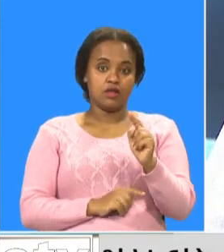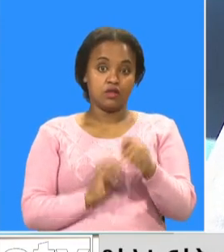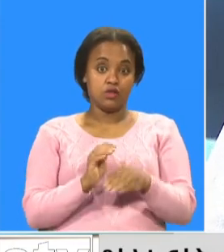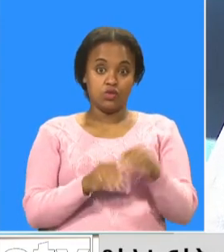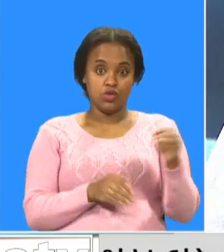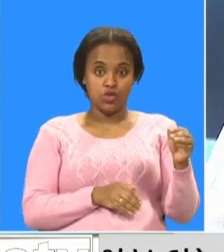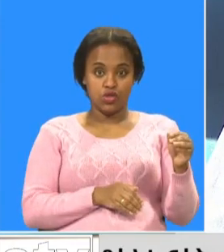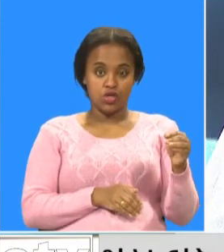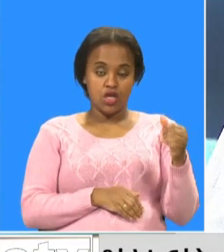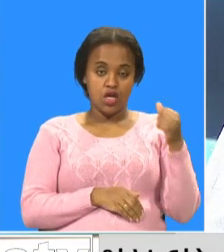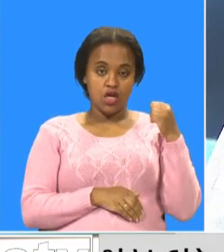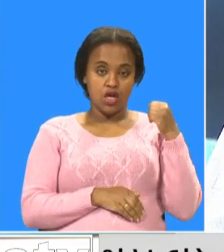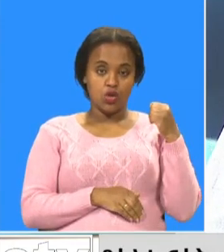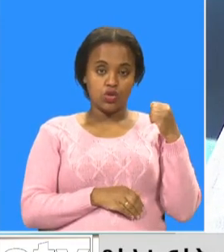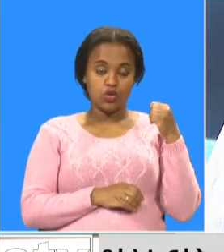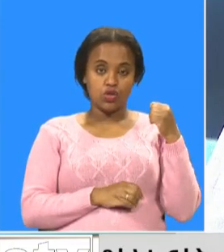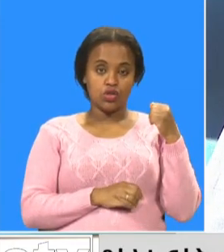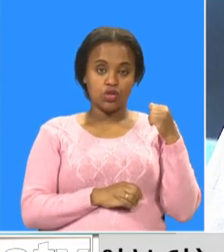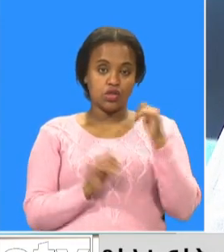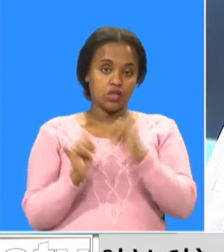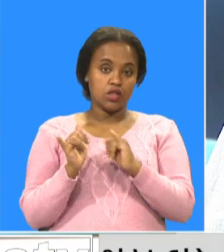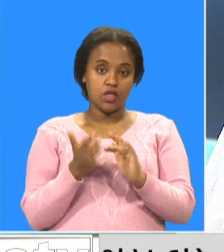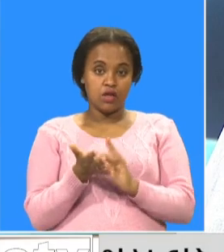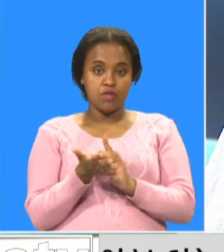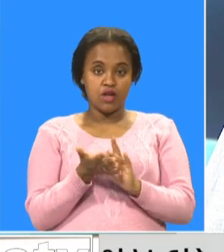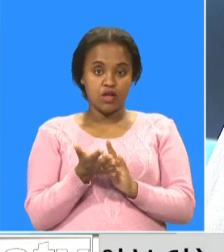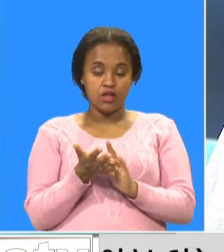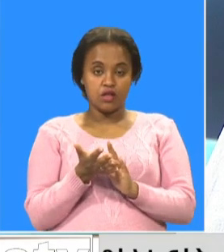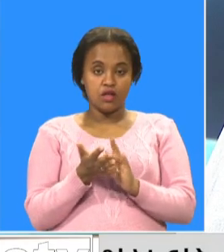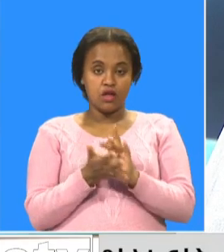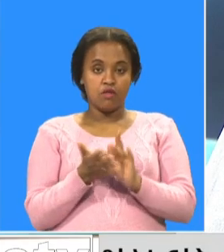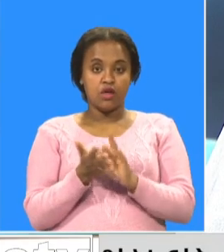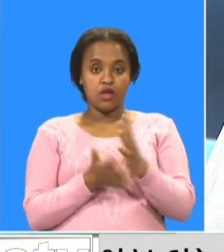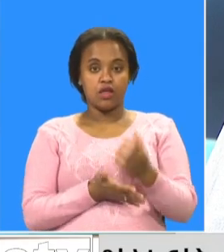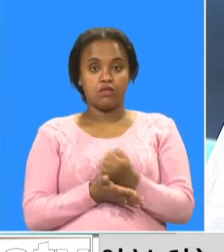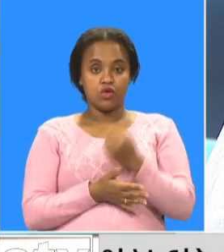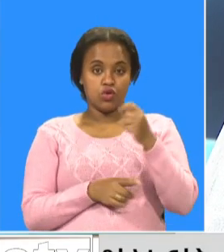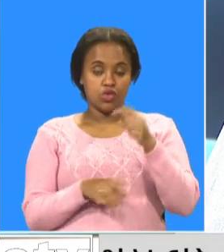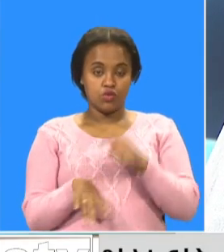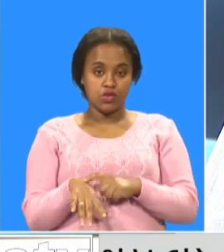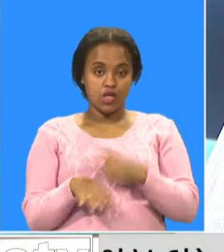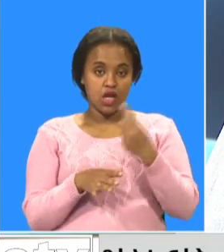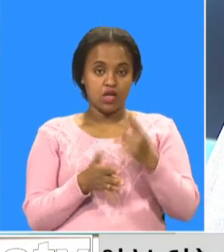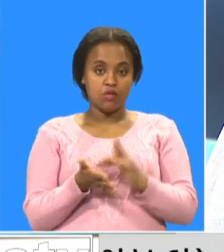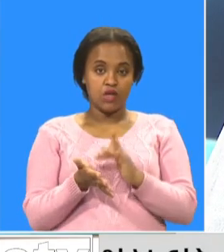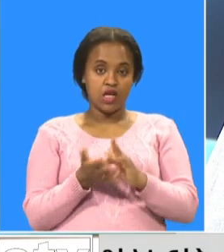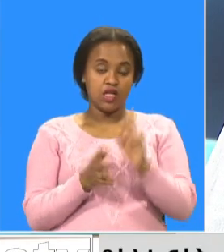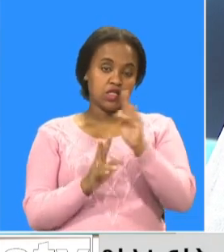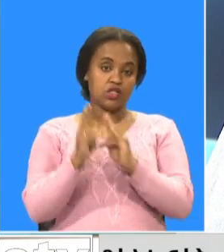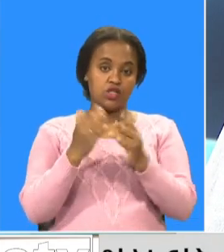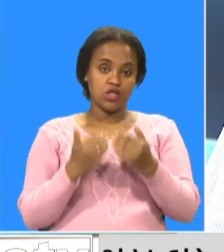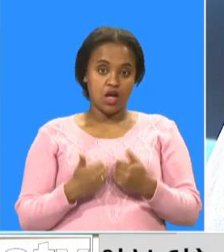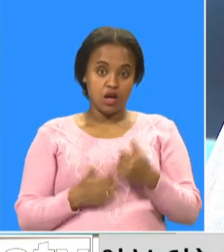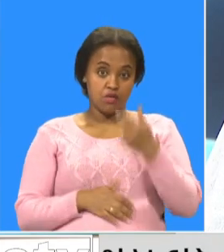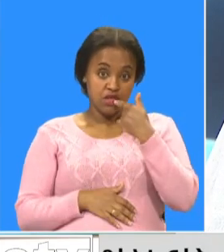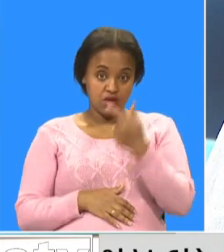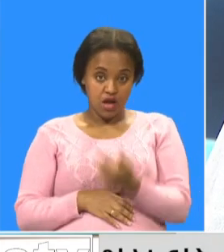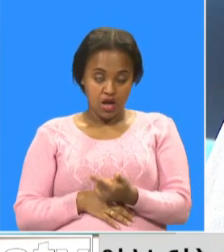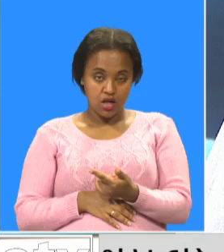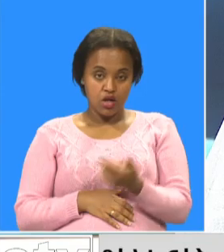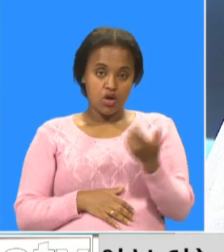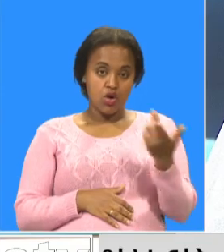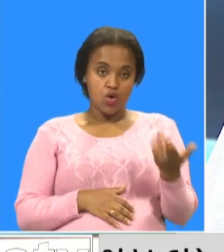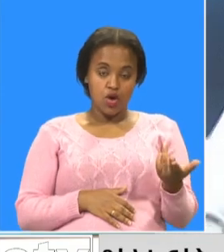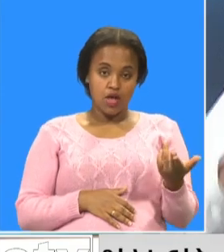እንደ ሌሎች እንደ መዳነት ለምሳሌ መዳነት በሚኖርበት ጊዜ አንድ መዳነት ችግር አለበት ካልን